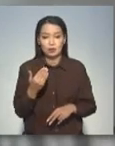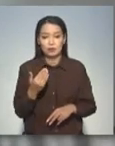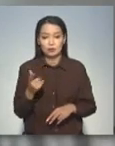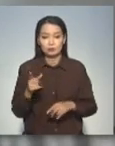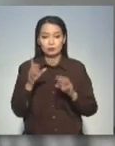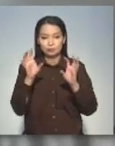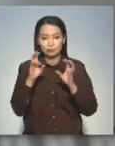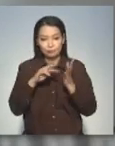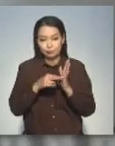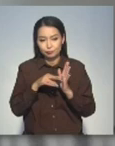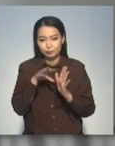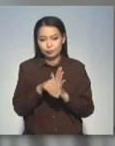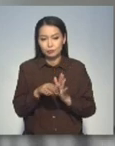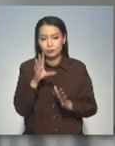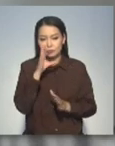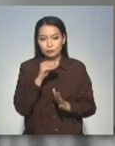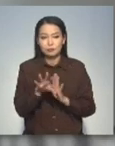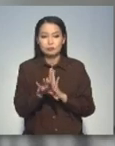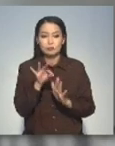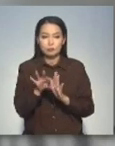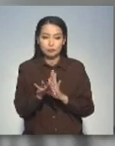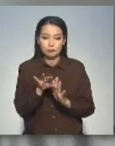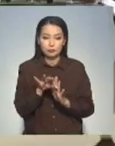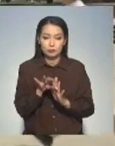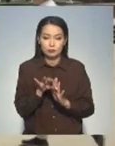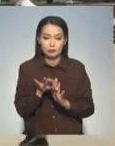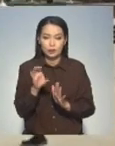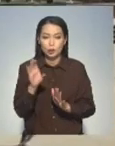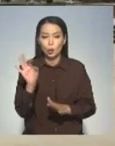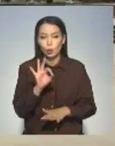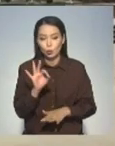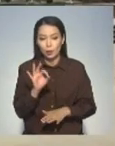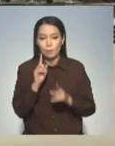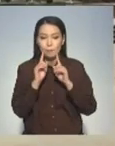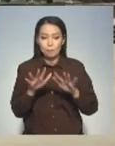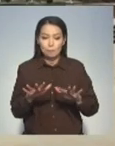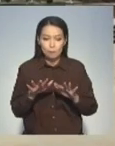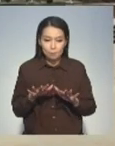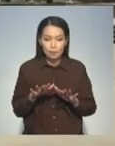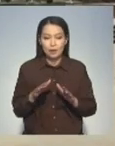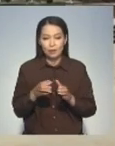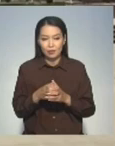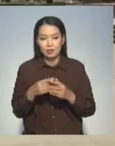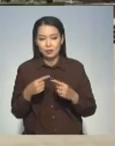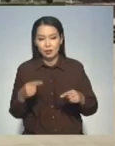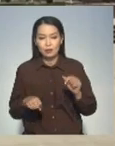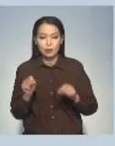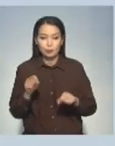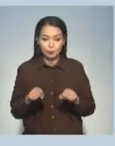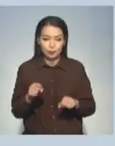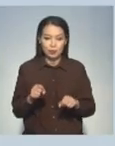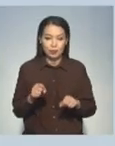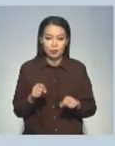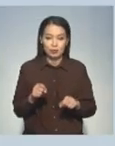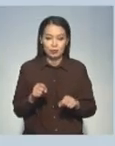Конституции может избираться как бы с нуля парламент теряет даже возможность утверждать